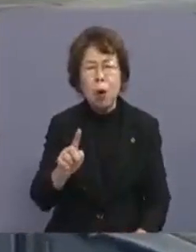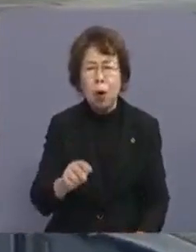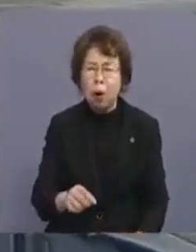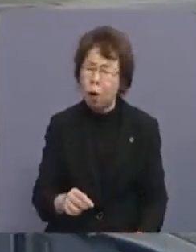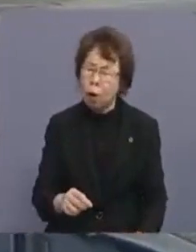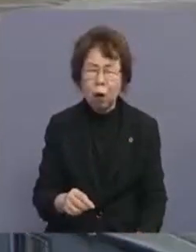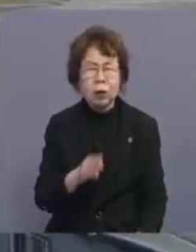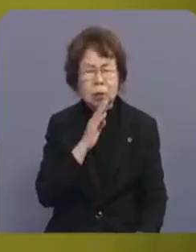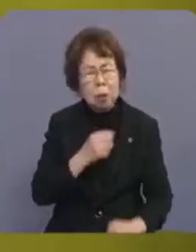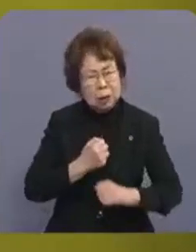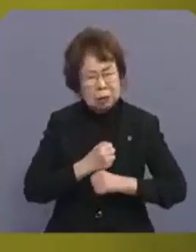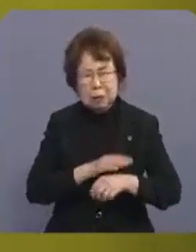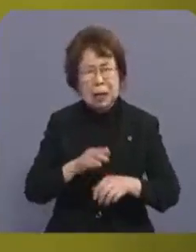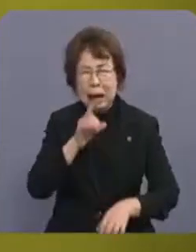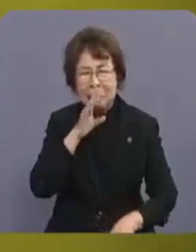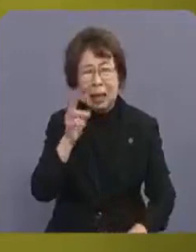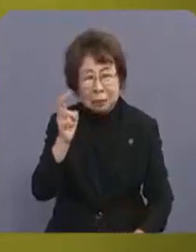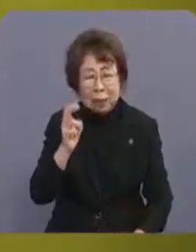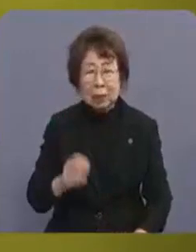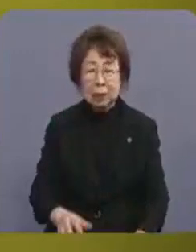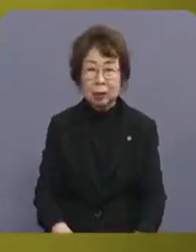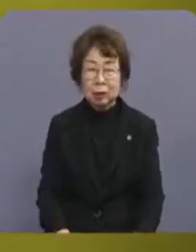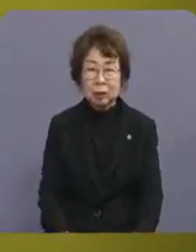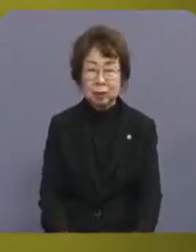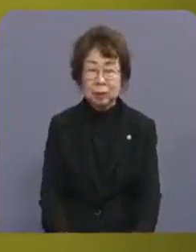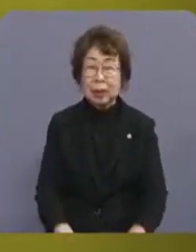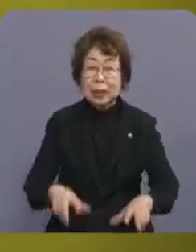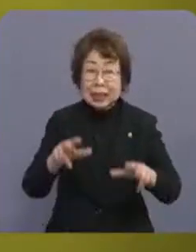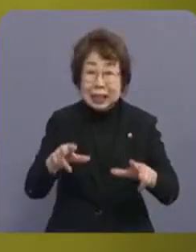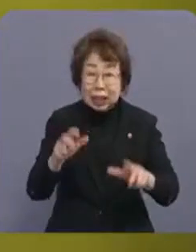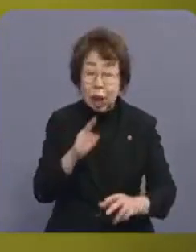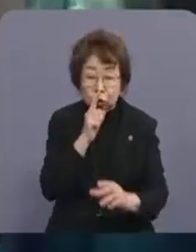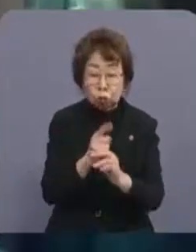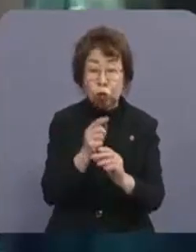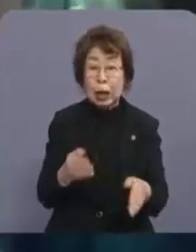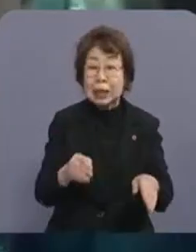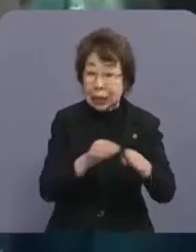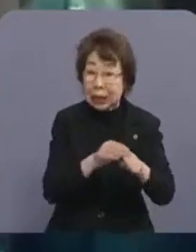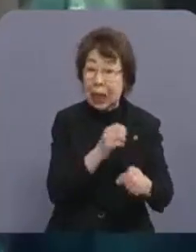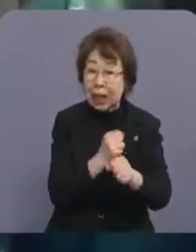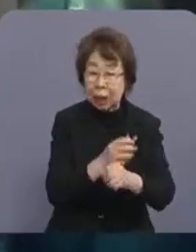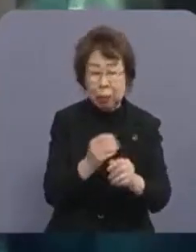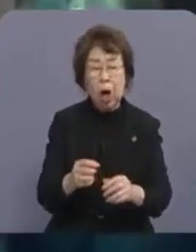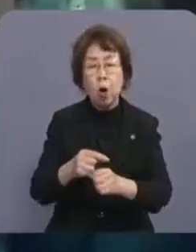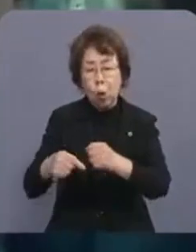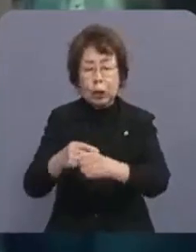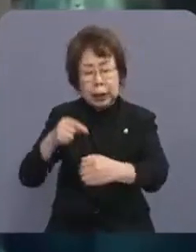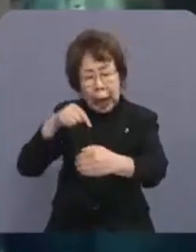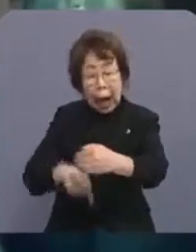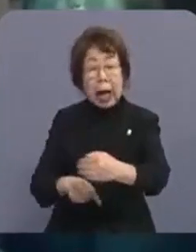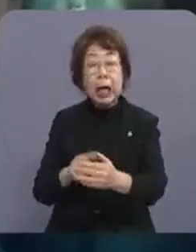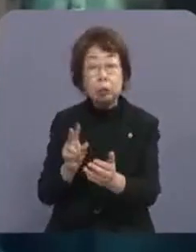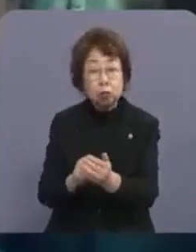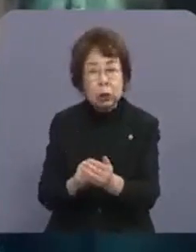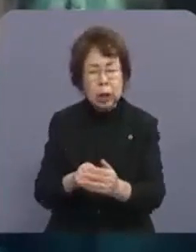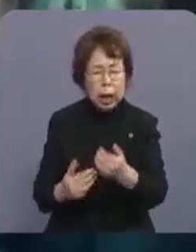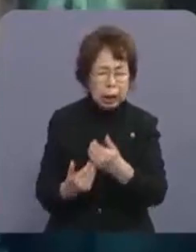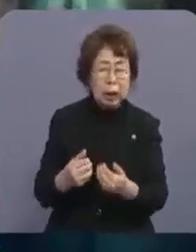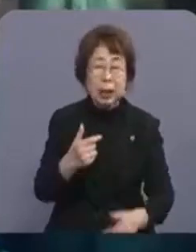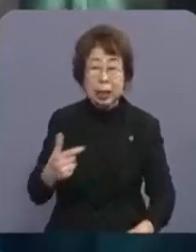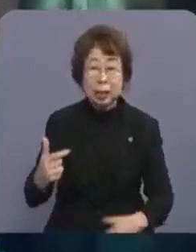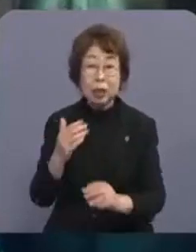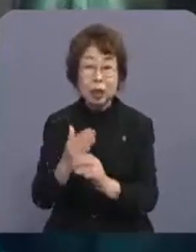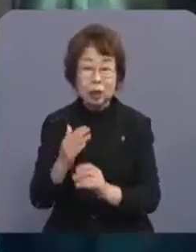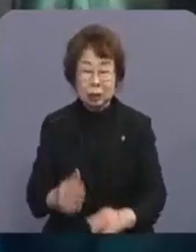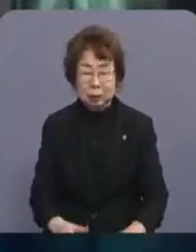사실상 지키기 어렵다는게 중론입니다 현재 중간 저장 시설을 원전 안에 두는 문제도 갈등이 커지고